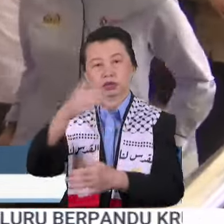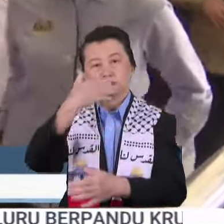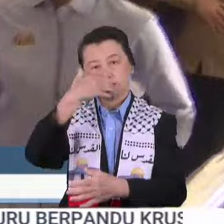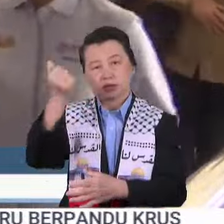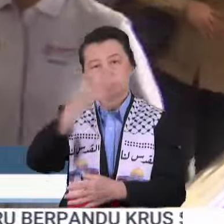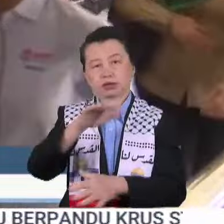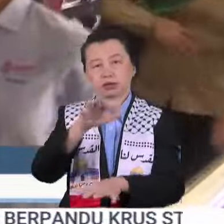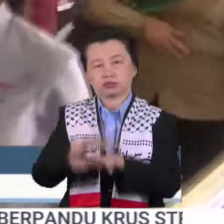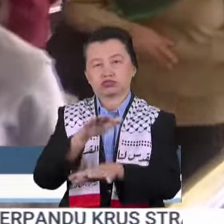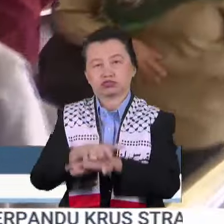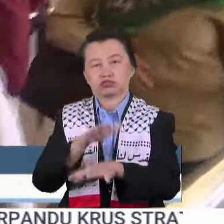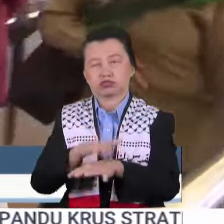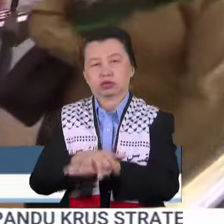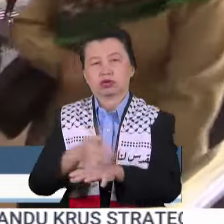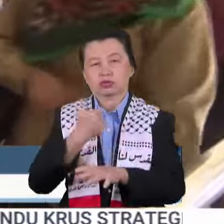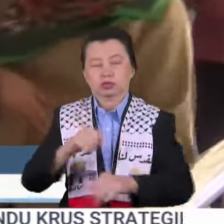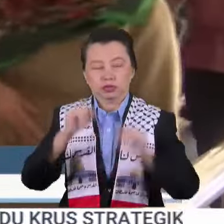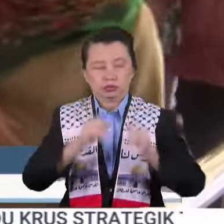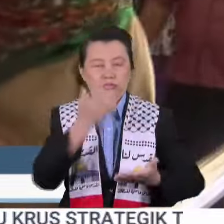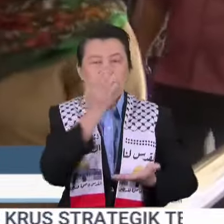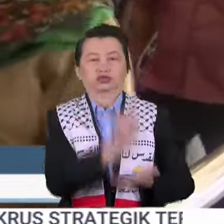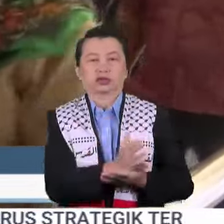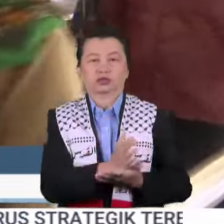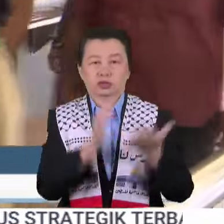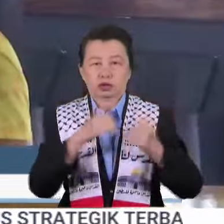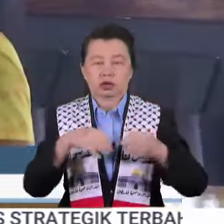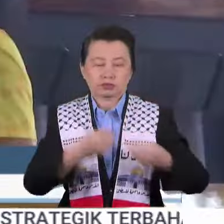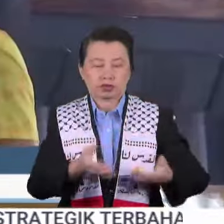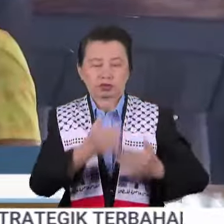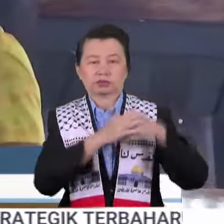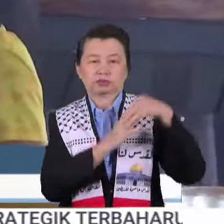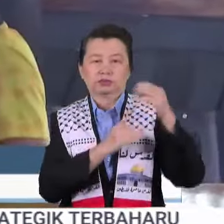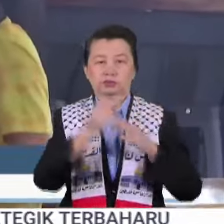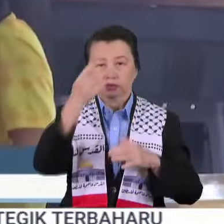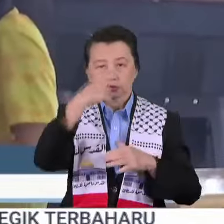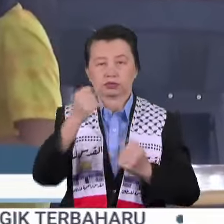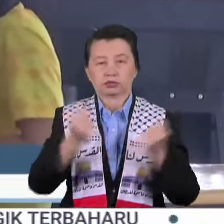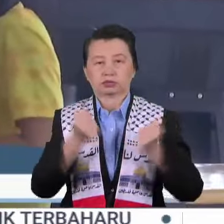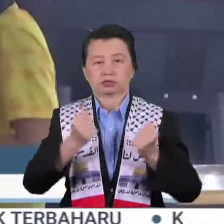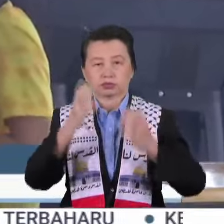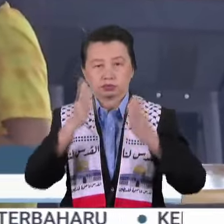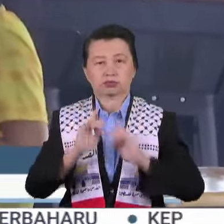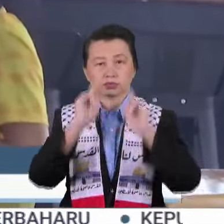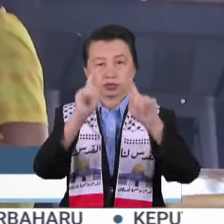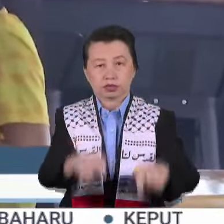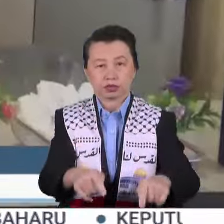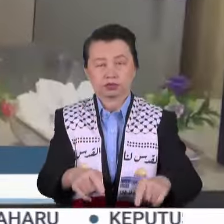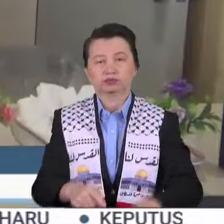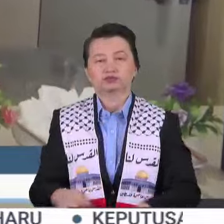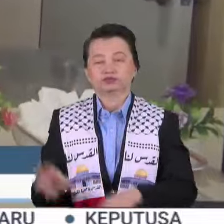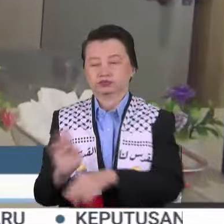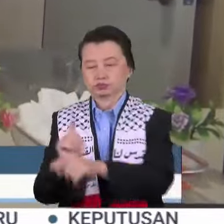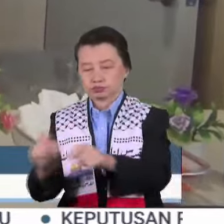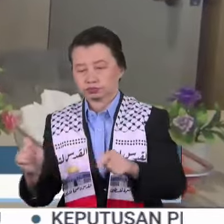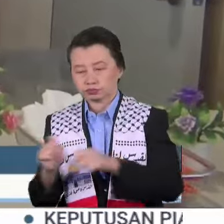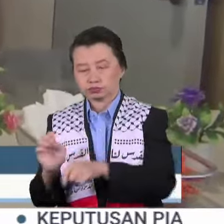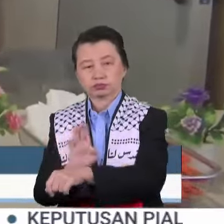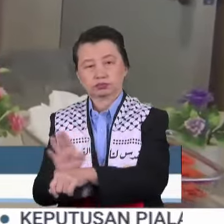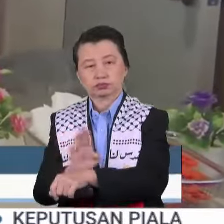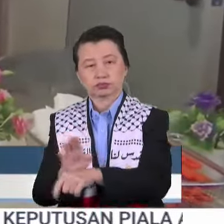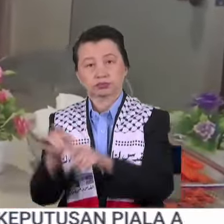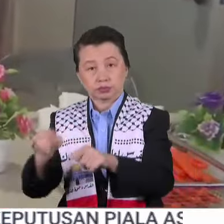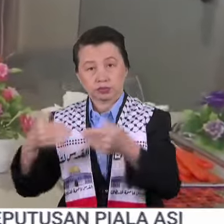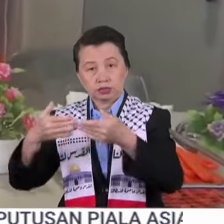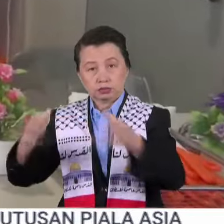dan kesesakan trafik dapat diatasi agar dapat memberi keselesaan kepada para pengunjung. Medan Niaga Permaidani BGS